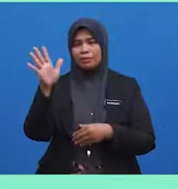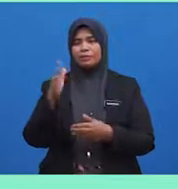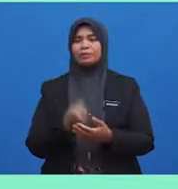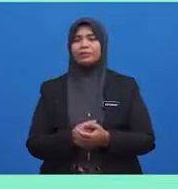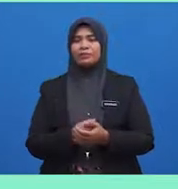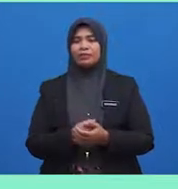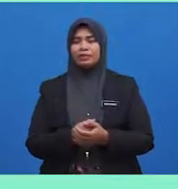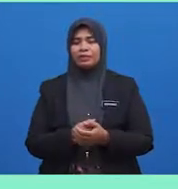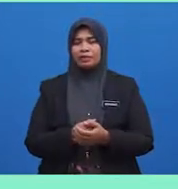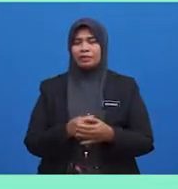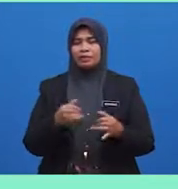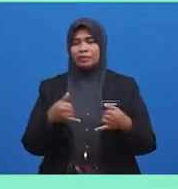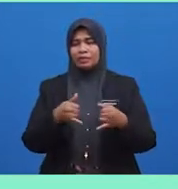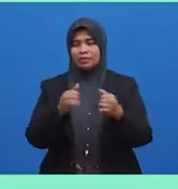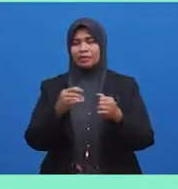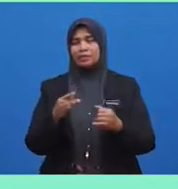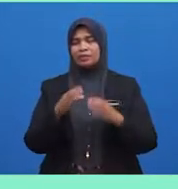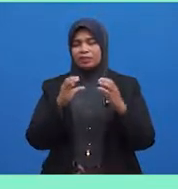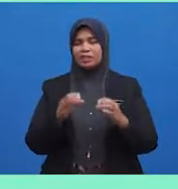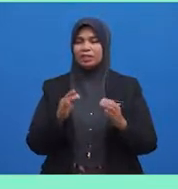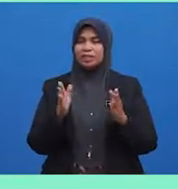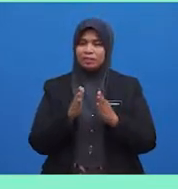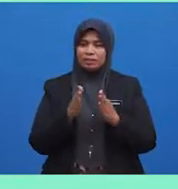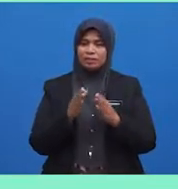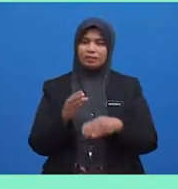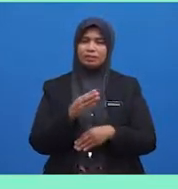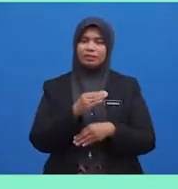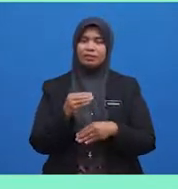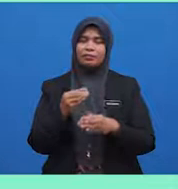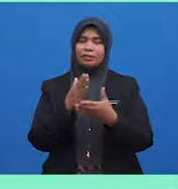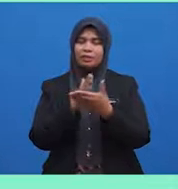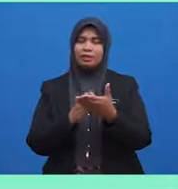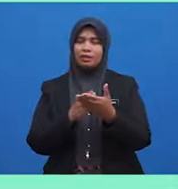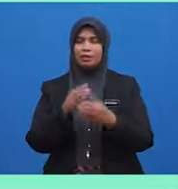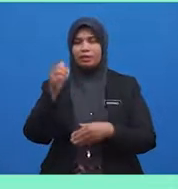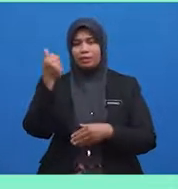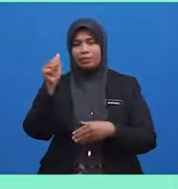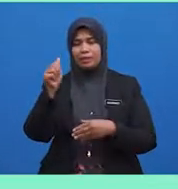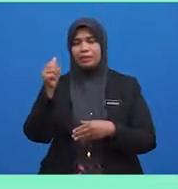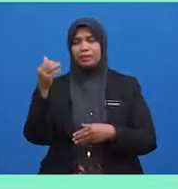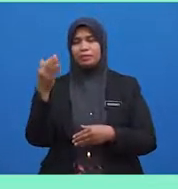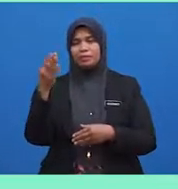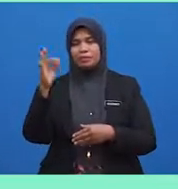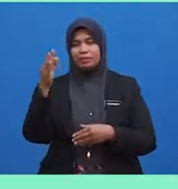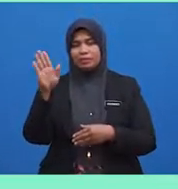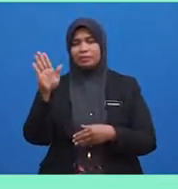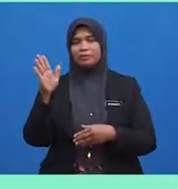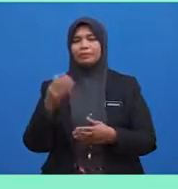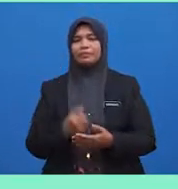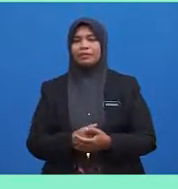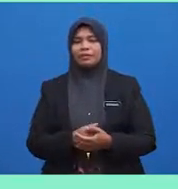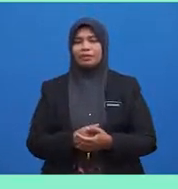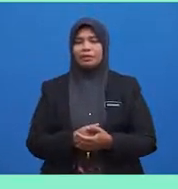timah dijalankan secara kecil-kecilan sehingga pertengahan abad ke-19. Perkembangan perlombongan biji